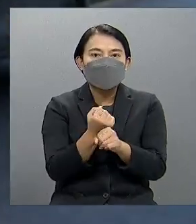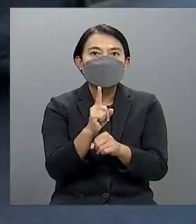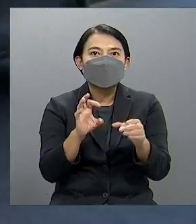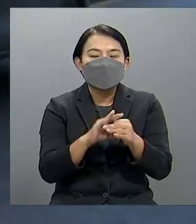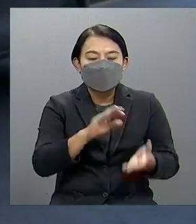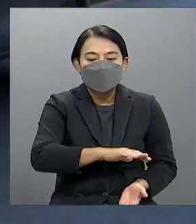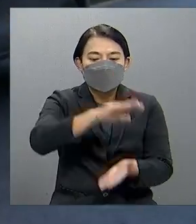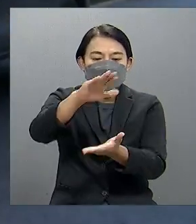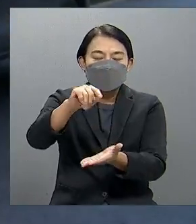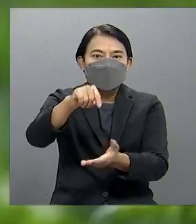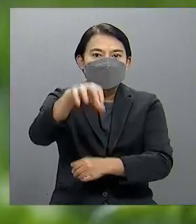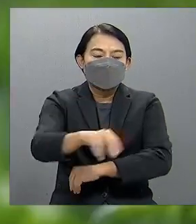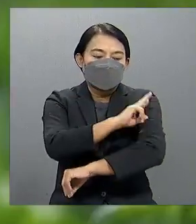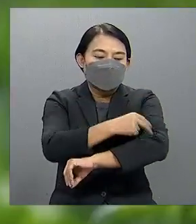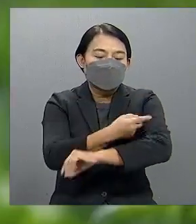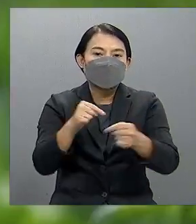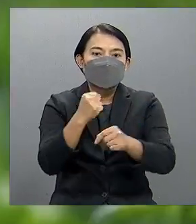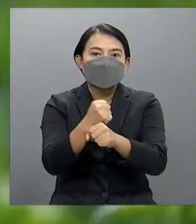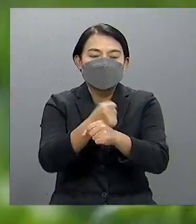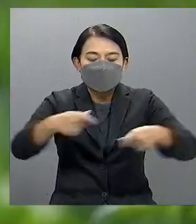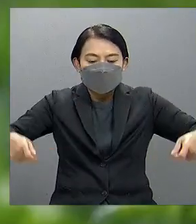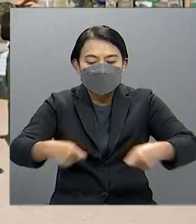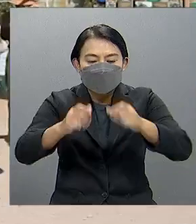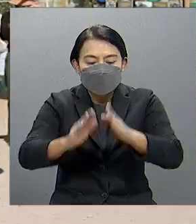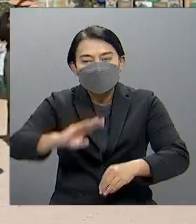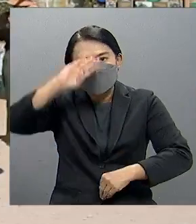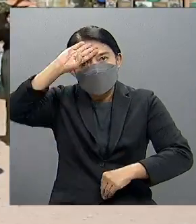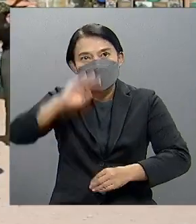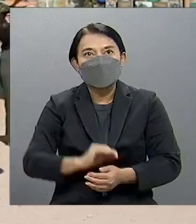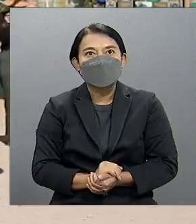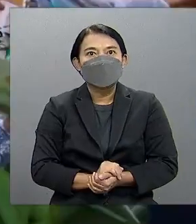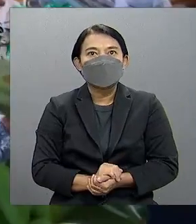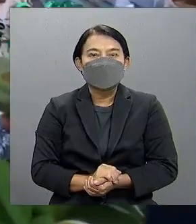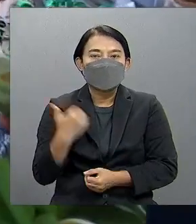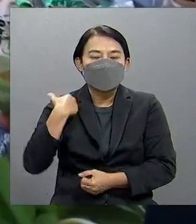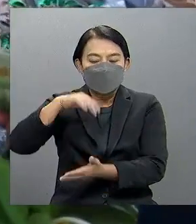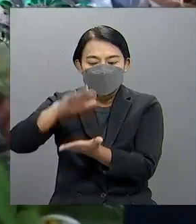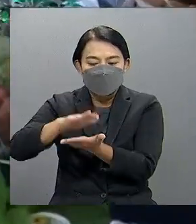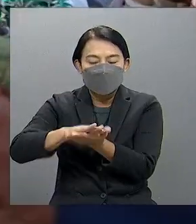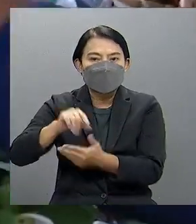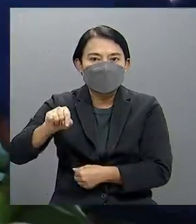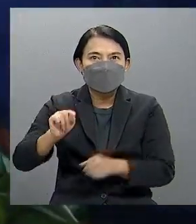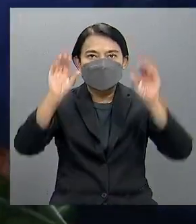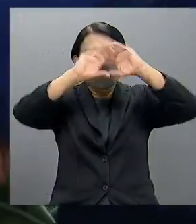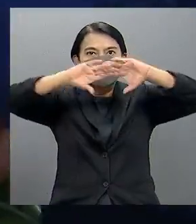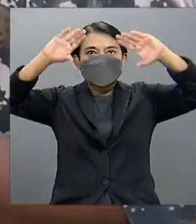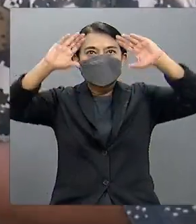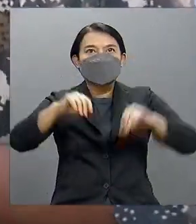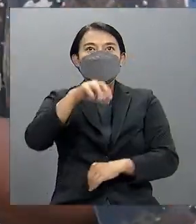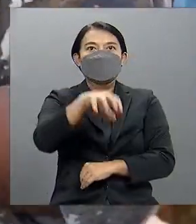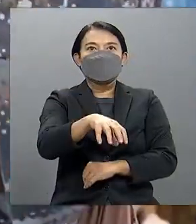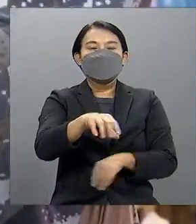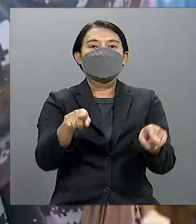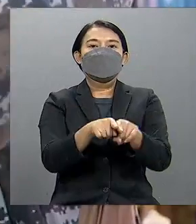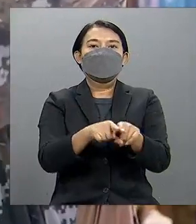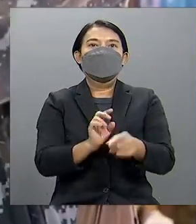อาหารทเปผู้บ่วย แล้วก็มทโงเรีน มีหนีงานรัดี่เขาสามารที่จะ